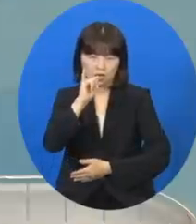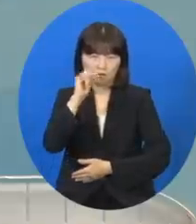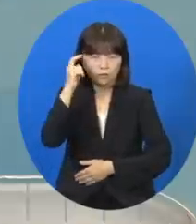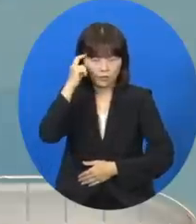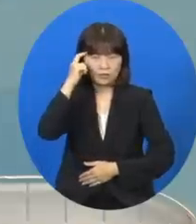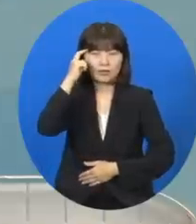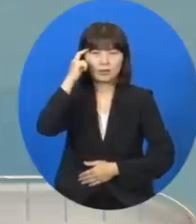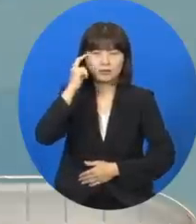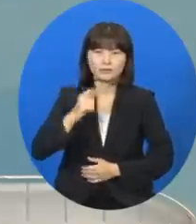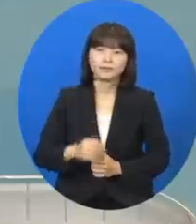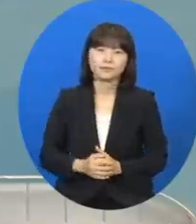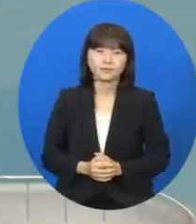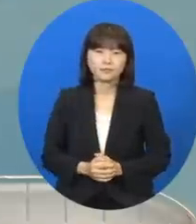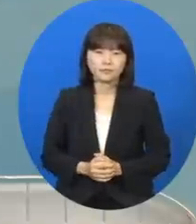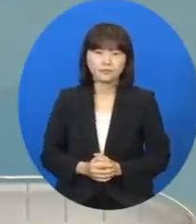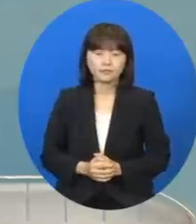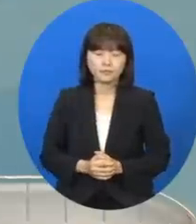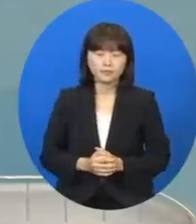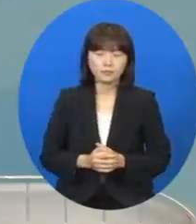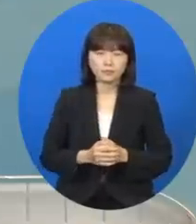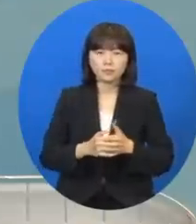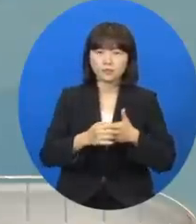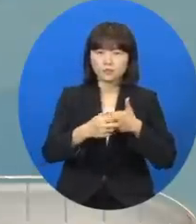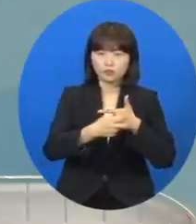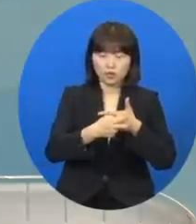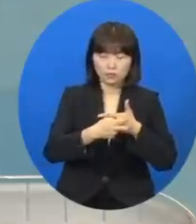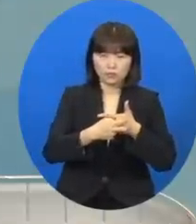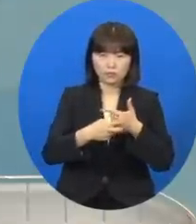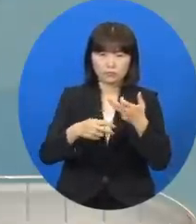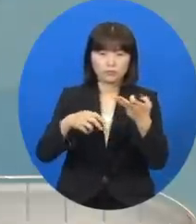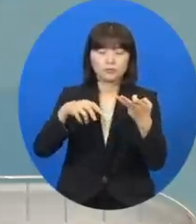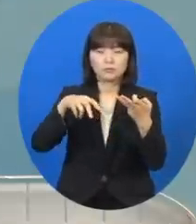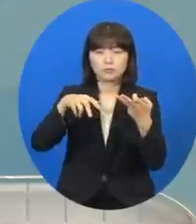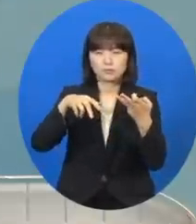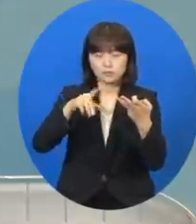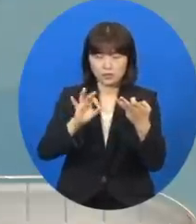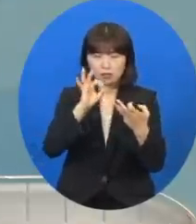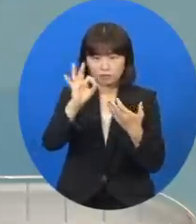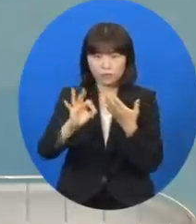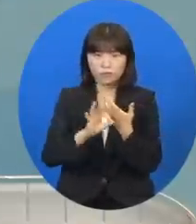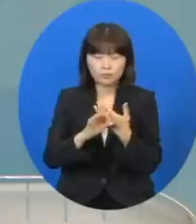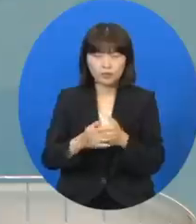때문입니다. 누가복음 13장에 보면 예루살렘에